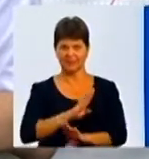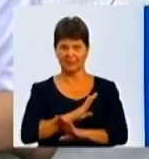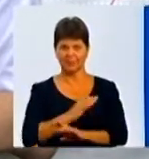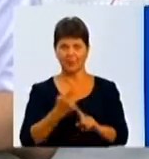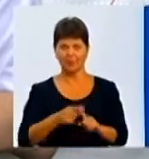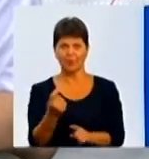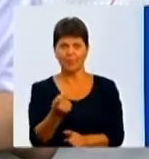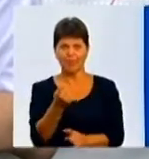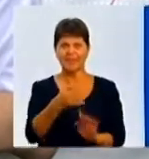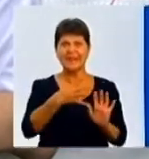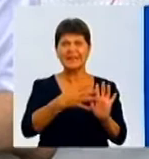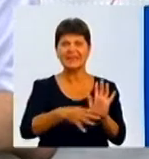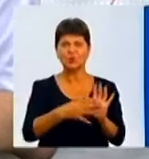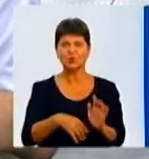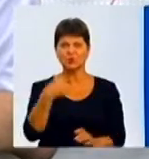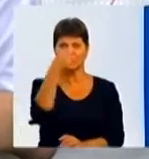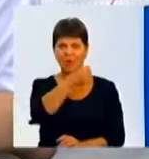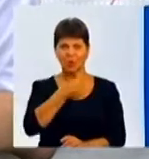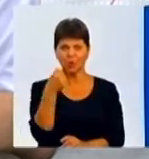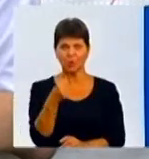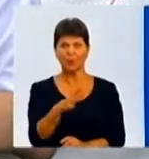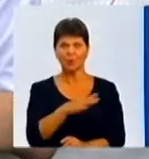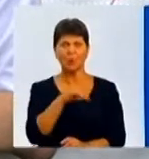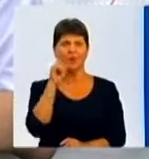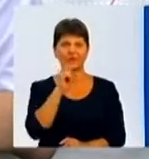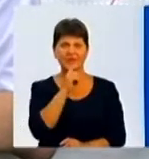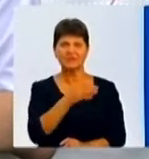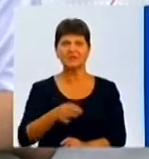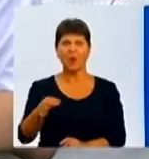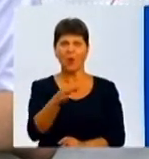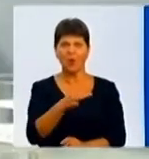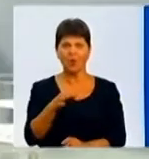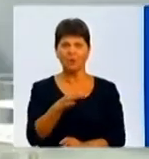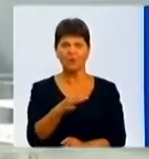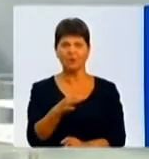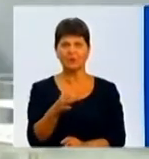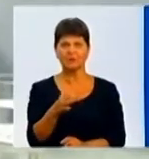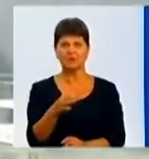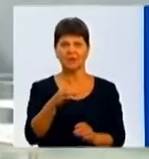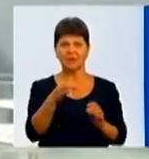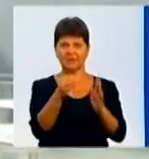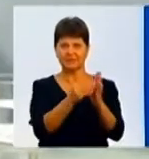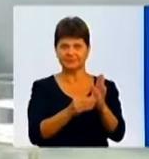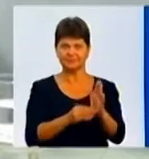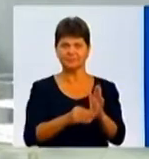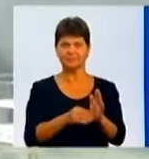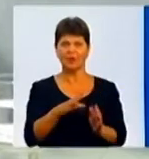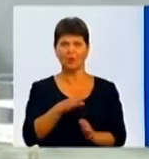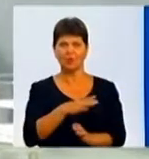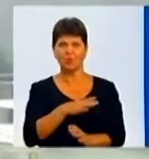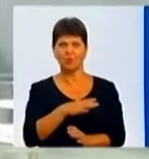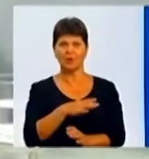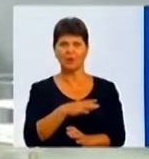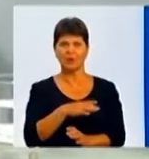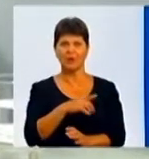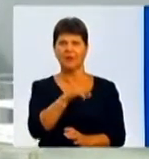в 90-х роках було тільки по Вінницькій області, там за сотні йшло, статистика показувала, за сотні були роки, коли за